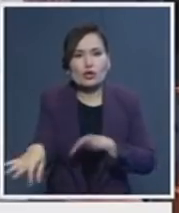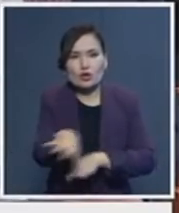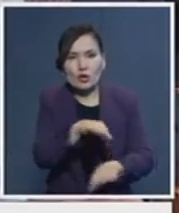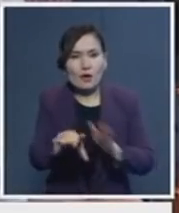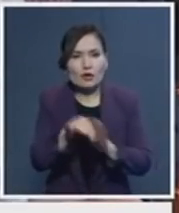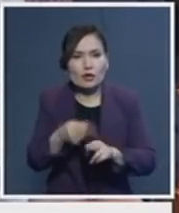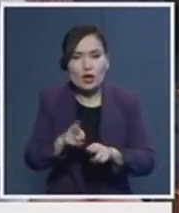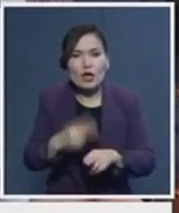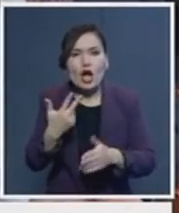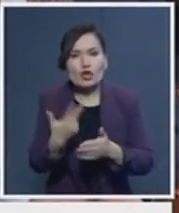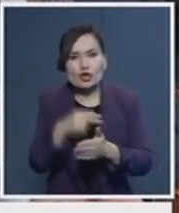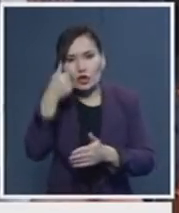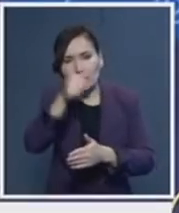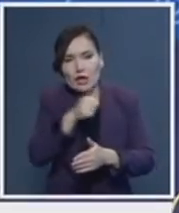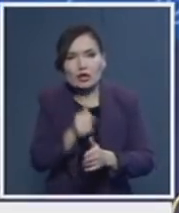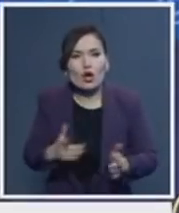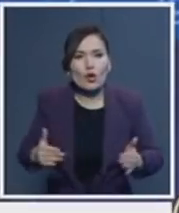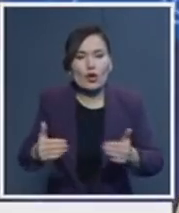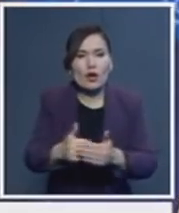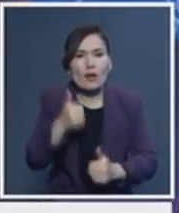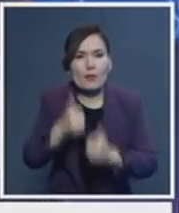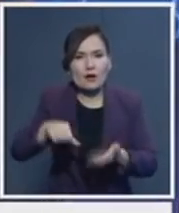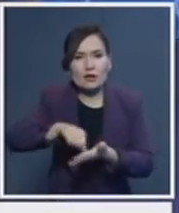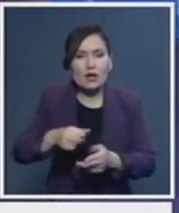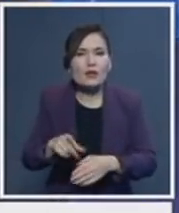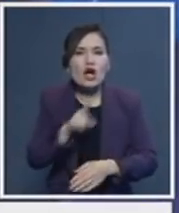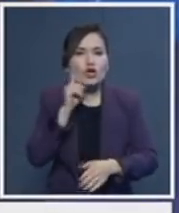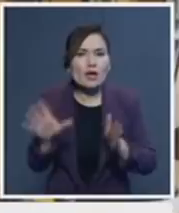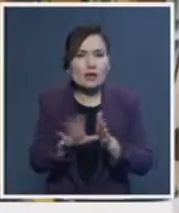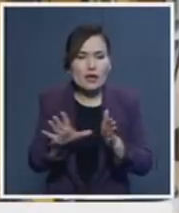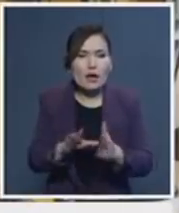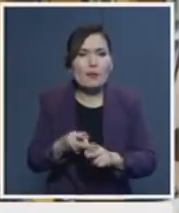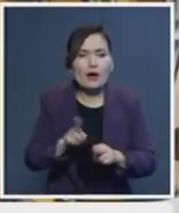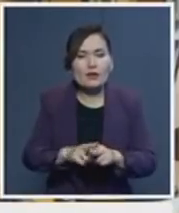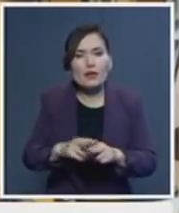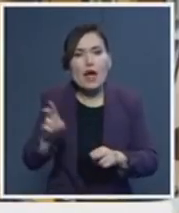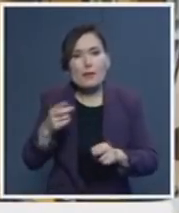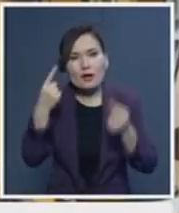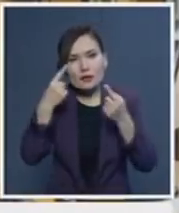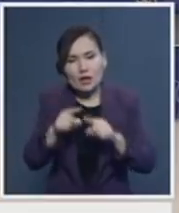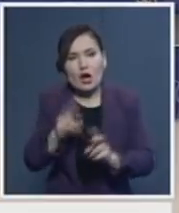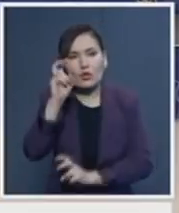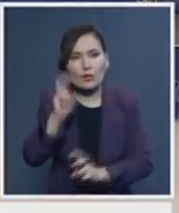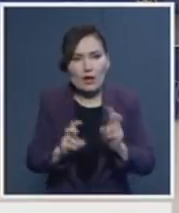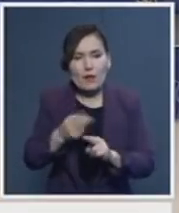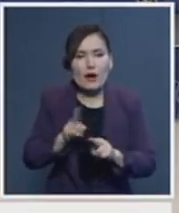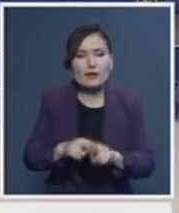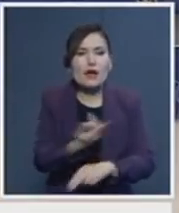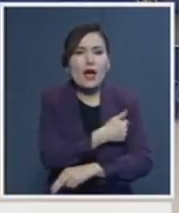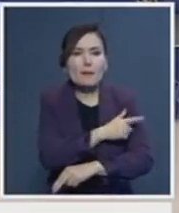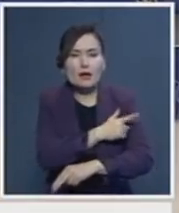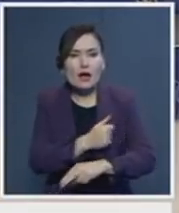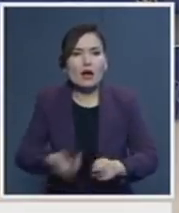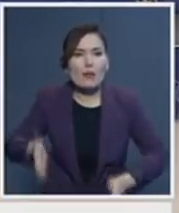өткен. Осымен 3-ші жыл ұйымдастырылған шараға қатысқан жұмыстар жасыл энергетика, нано және биотехнология, өнеркәсіп, агроинновация,